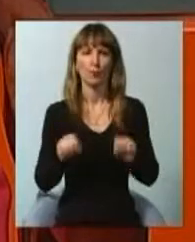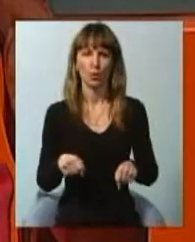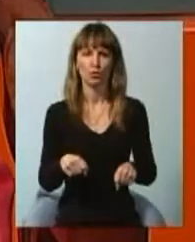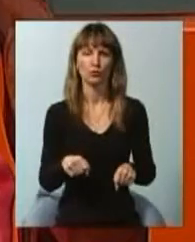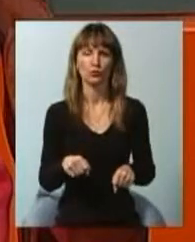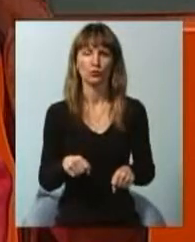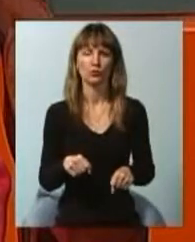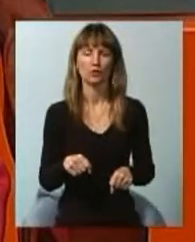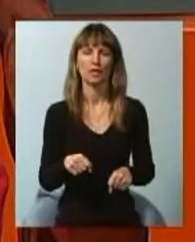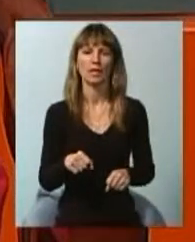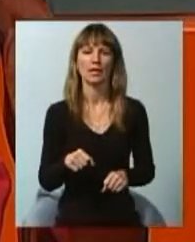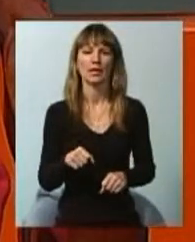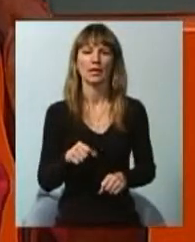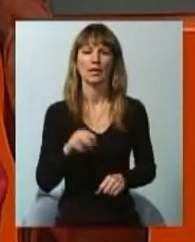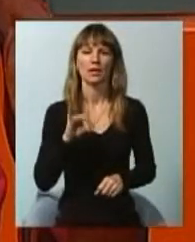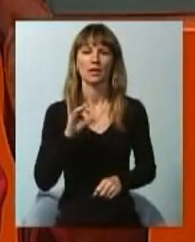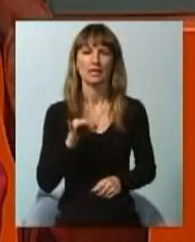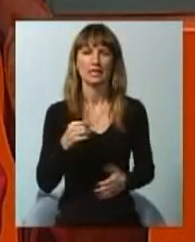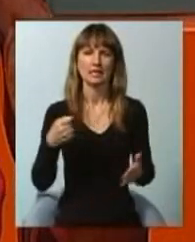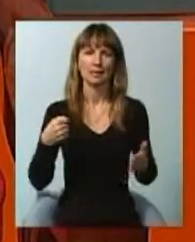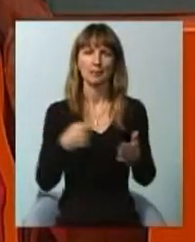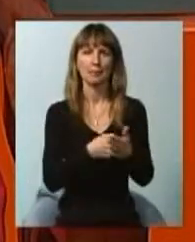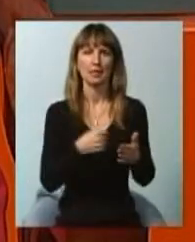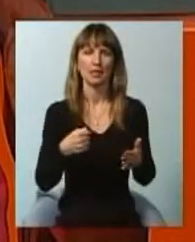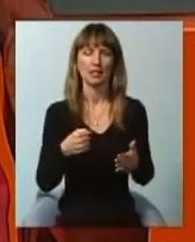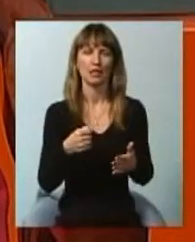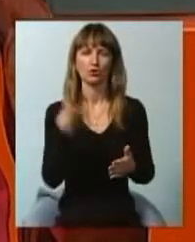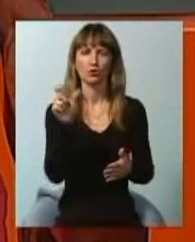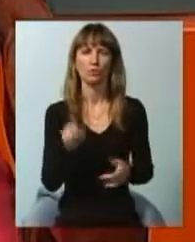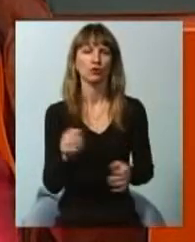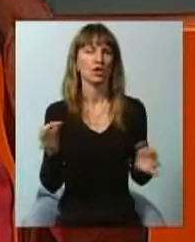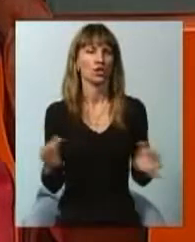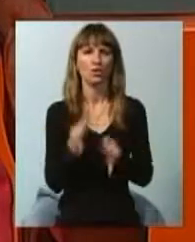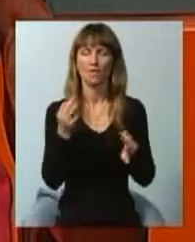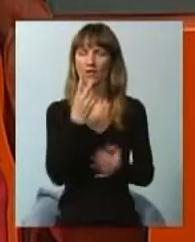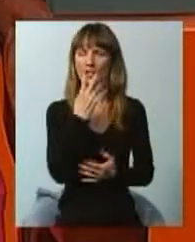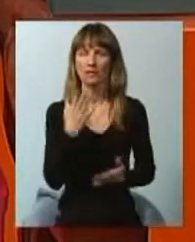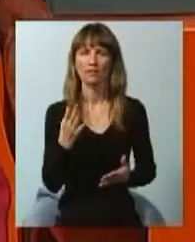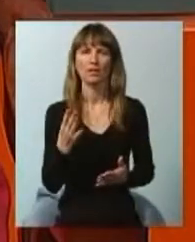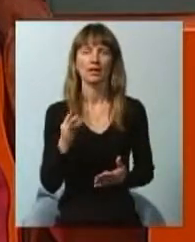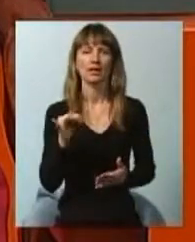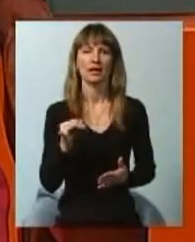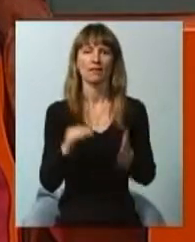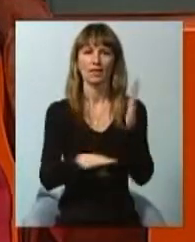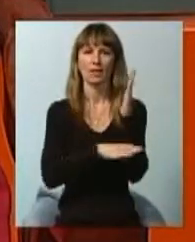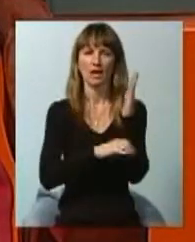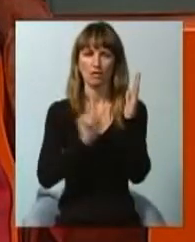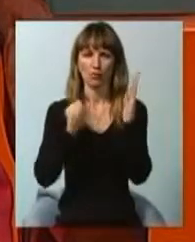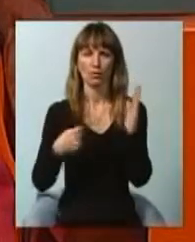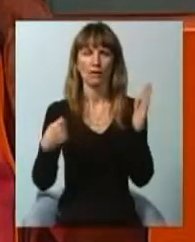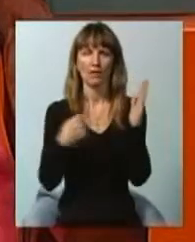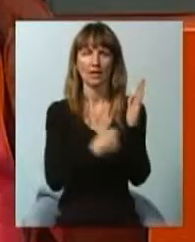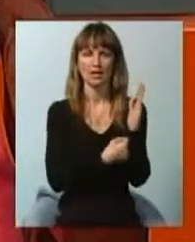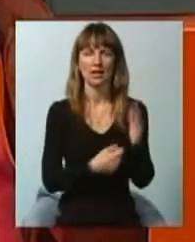можна і забити чоловіка. Тому що нічого не бачиш, що і в дерево можна